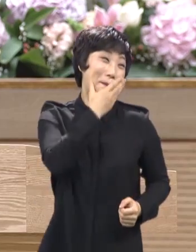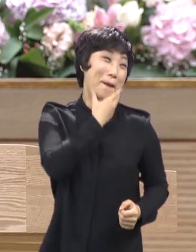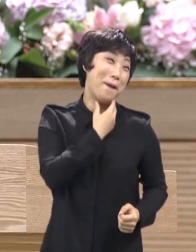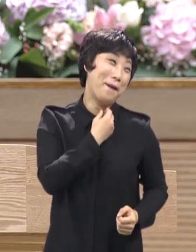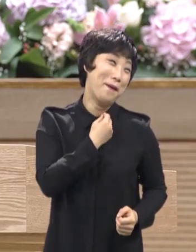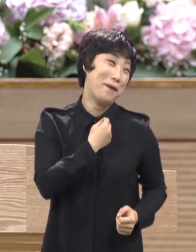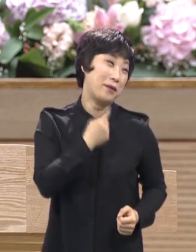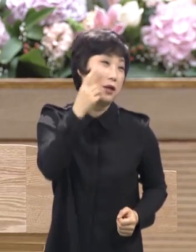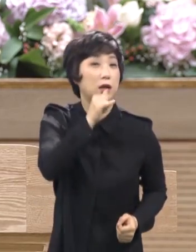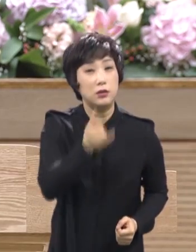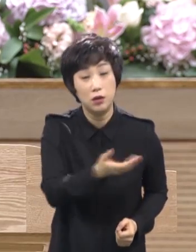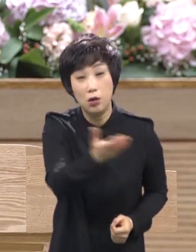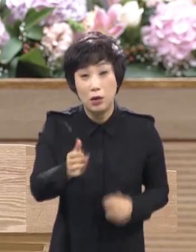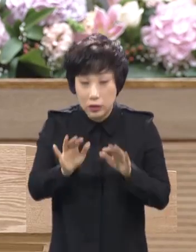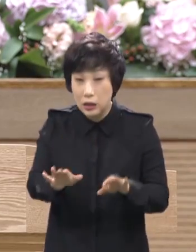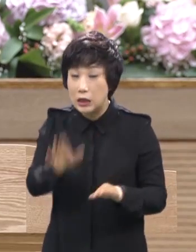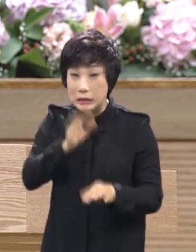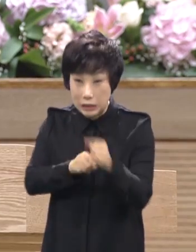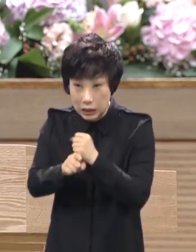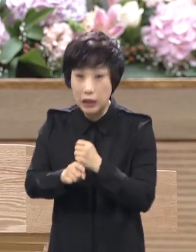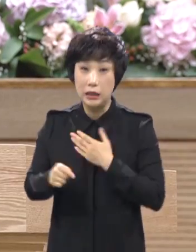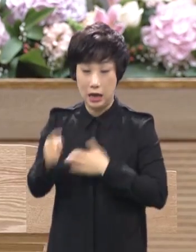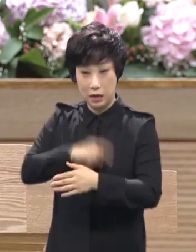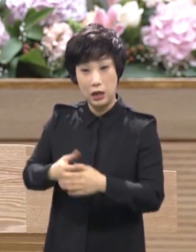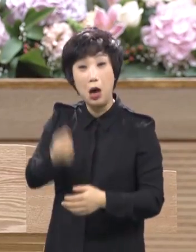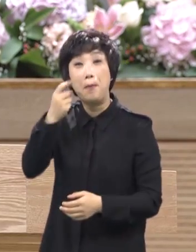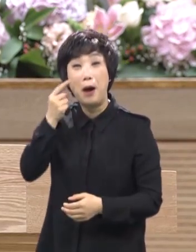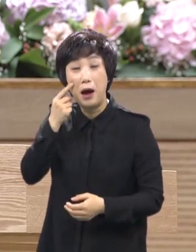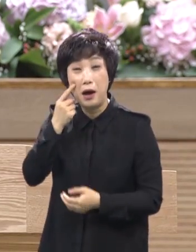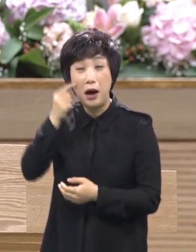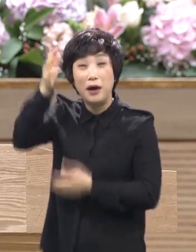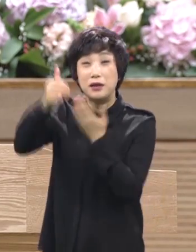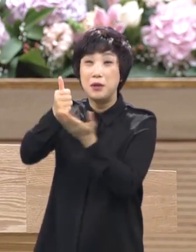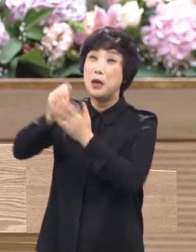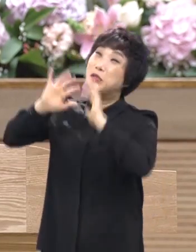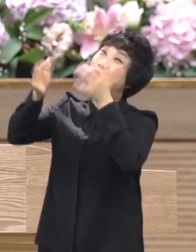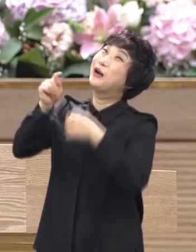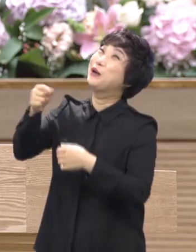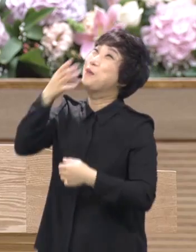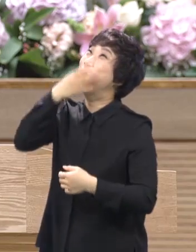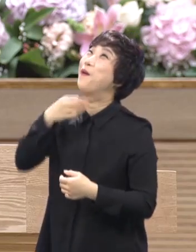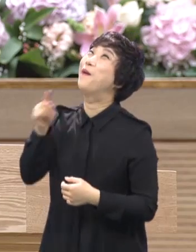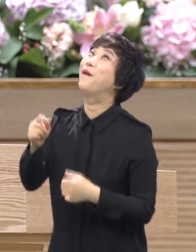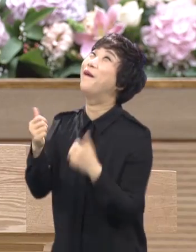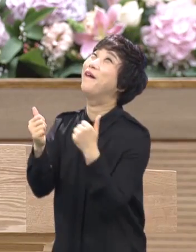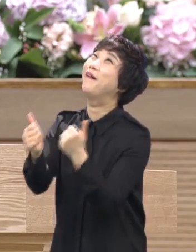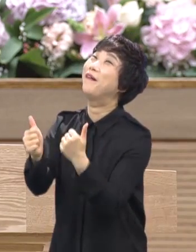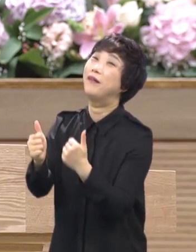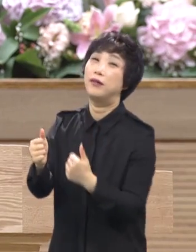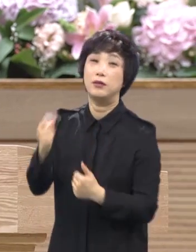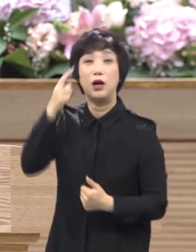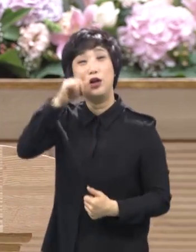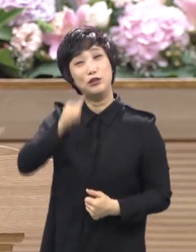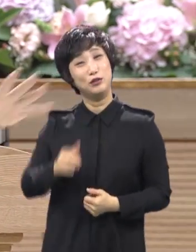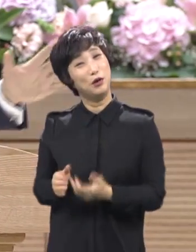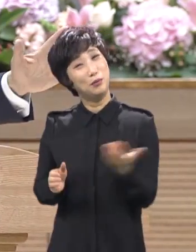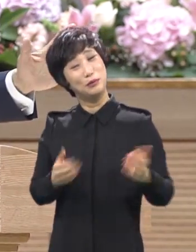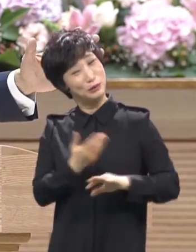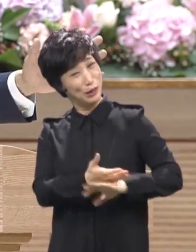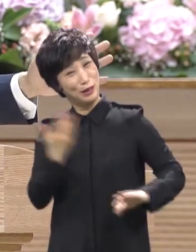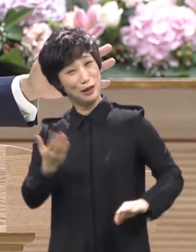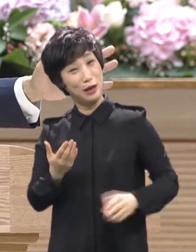봐. 그러나 진리가 내 안에 있으면 하늘의 것을 축복의 대상으로 본다.